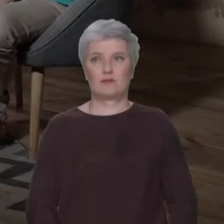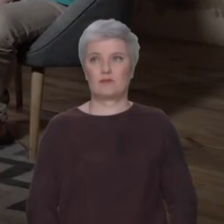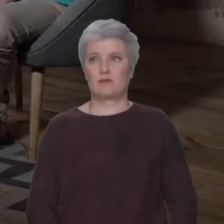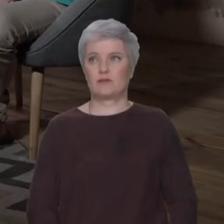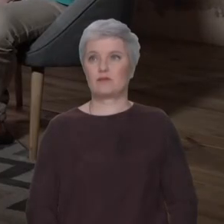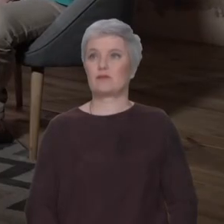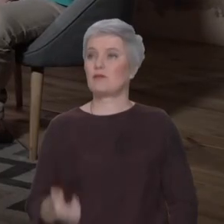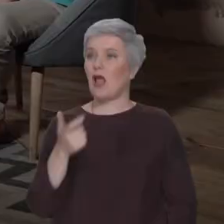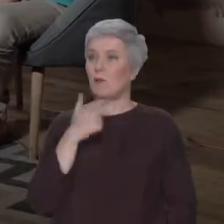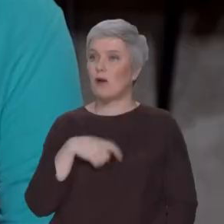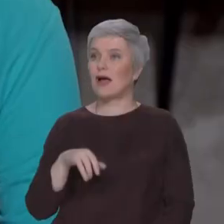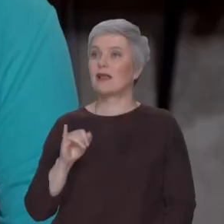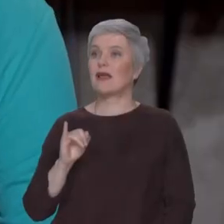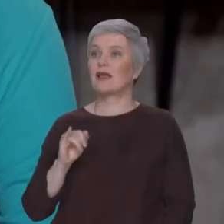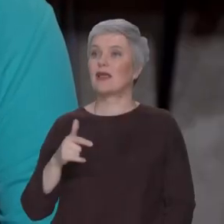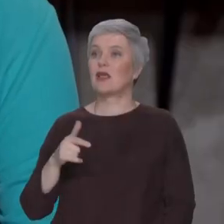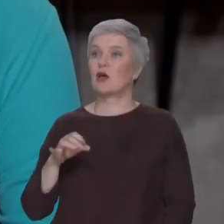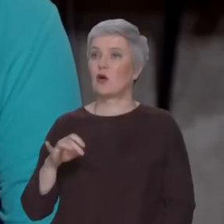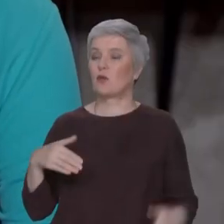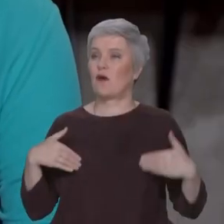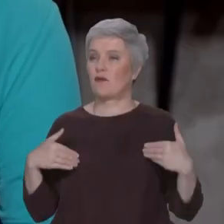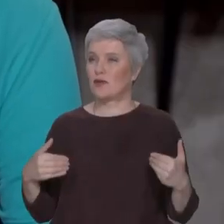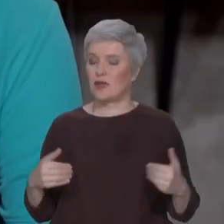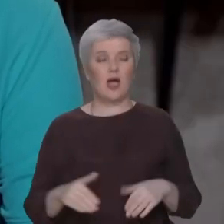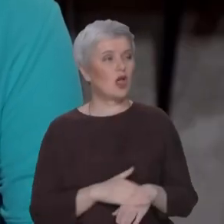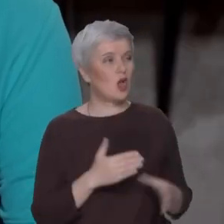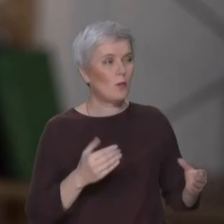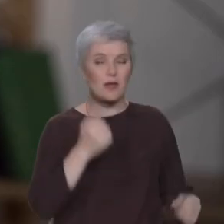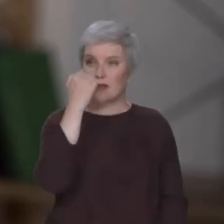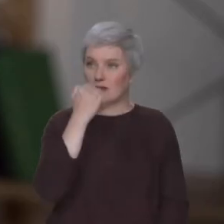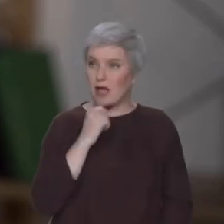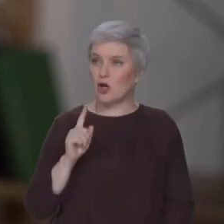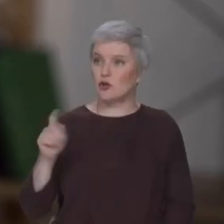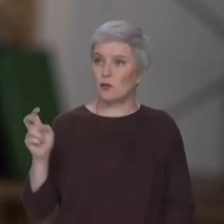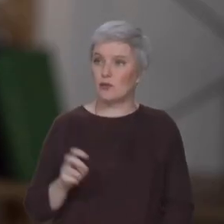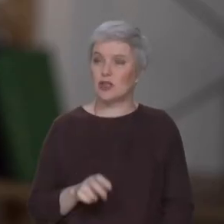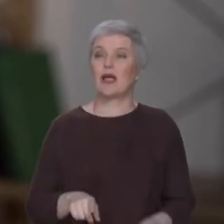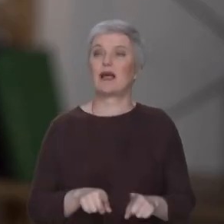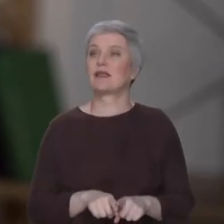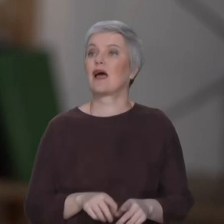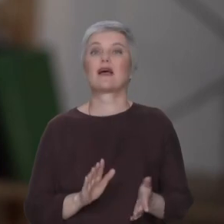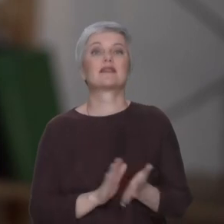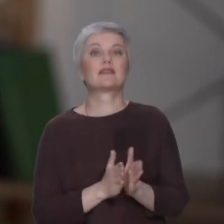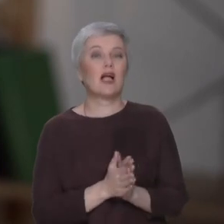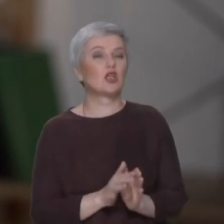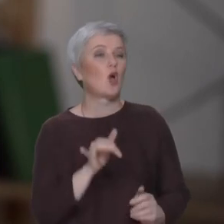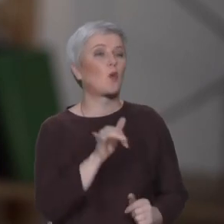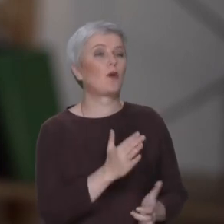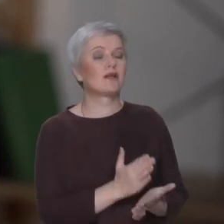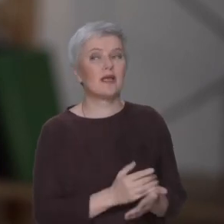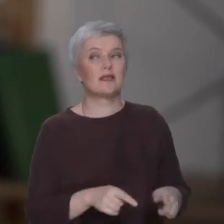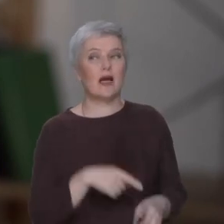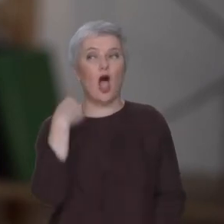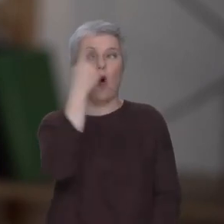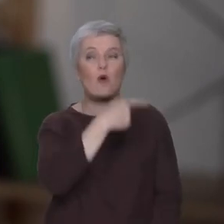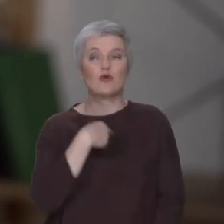Пане Ігорю, вітаю вас на Суспільному. Доброго дня. Дякую, що до нас прийшли. Так склалося, що у вас є, ну, така особиста